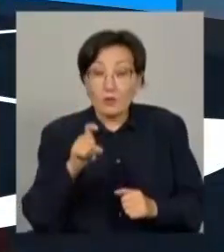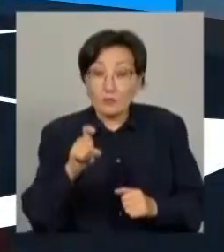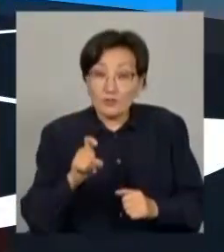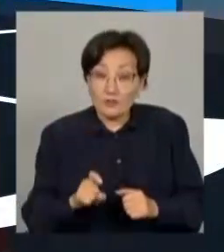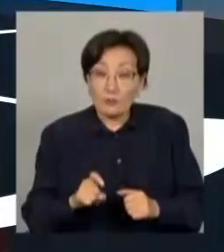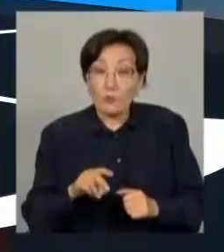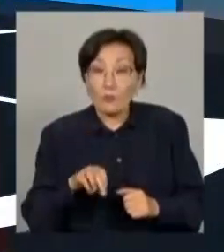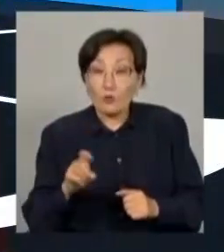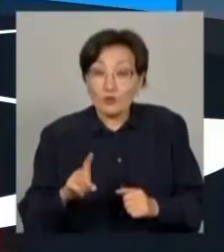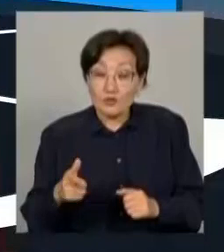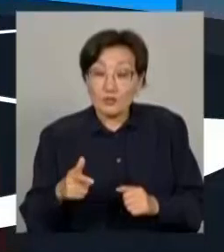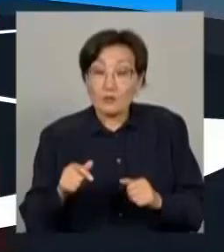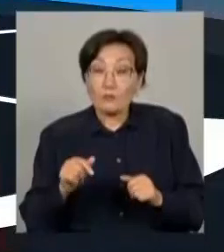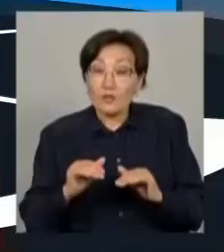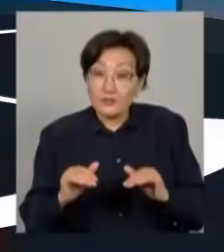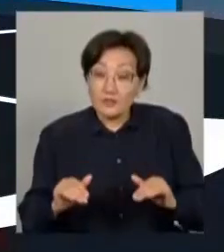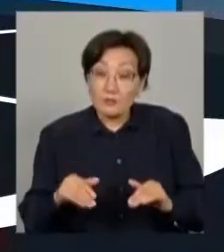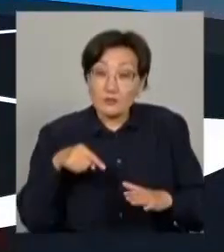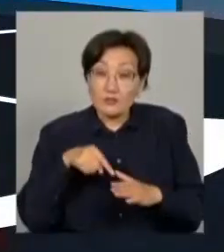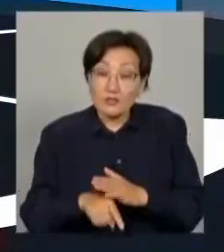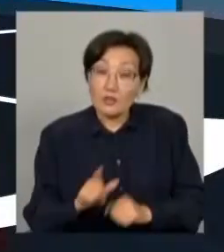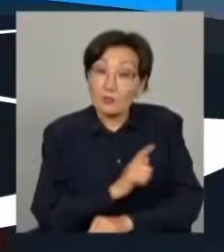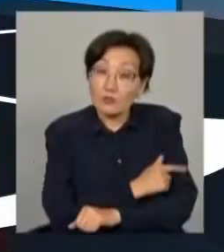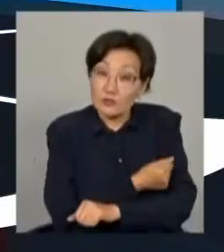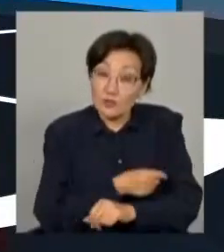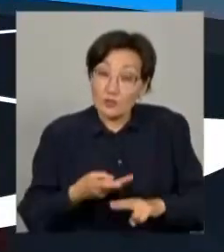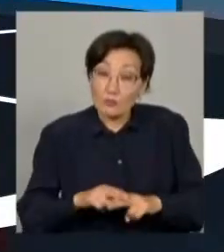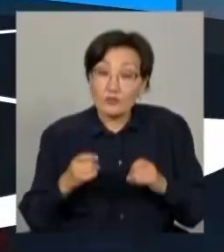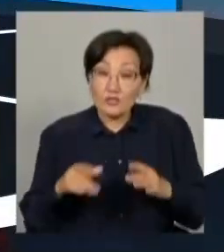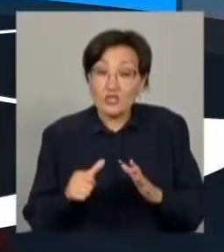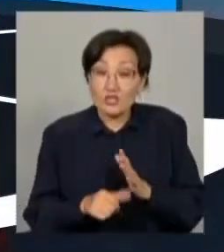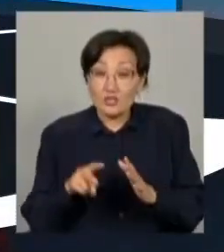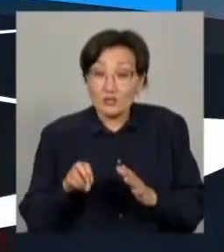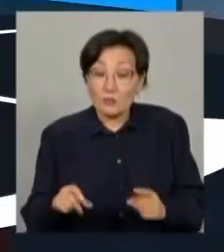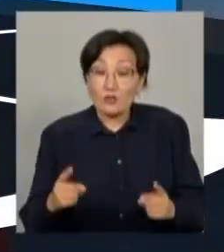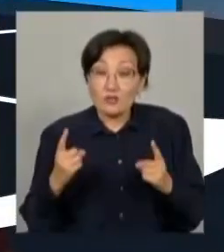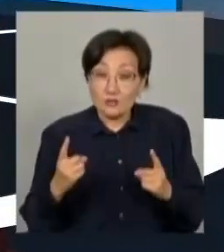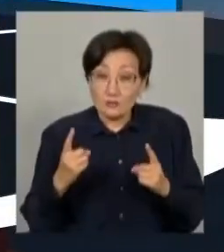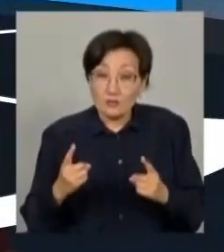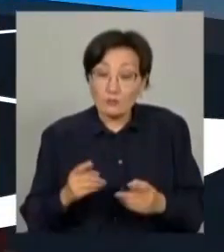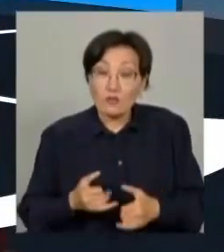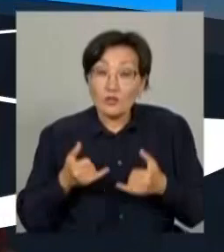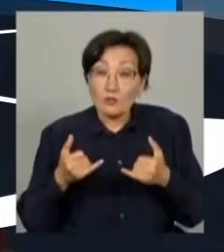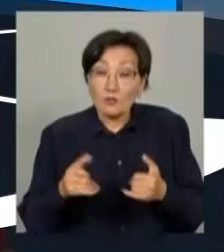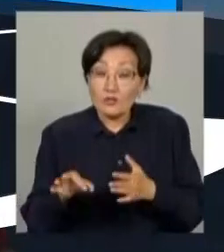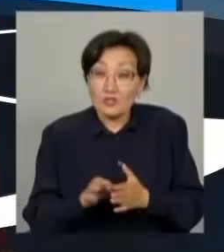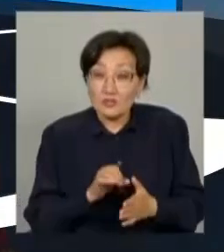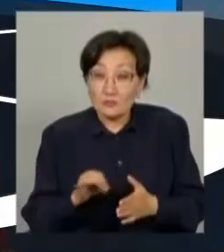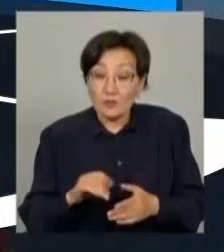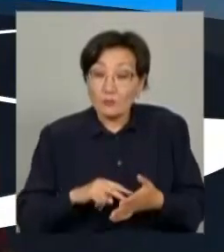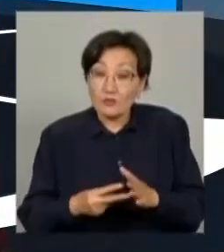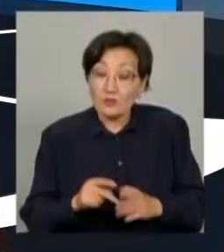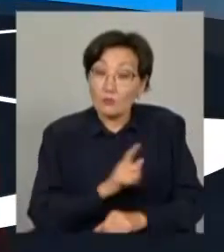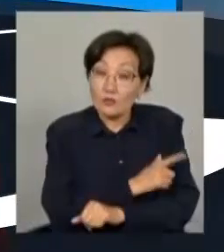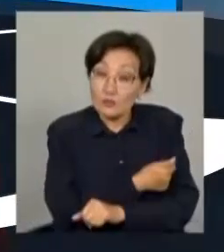мозги маленьких пациентов. Сегодня в стенах медучреждения, которое отмечает свой 60-летний юбилей, оказывают как экстренную, так и